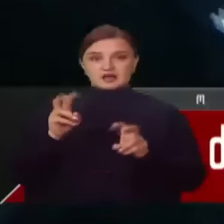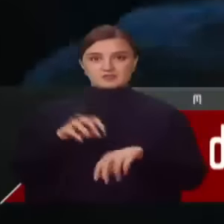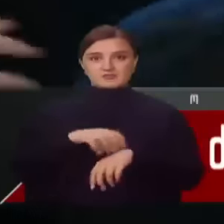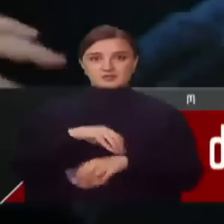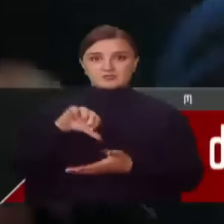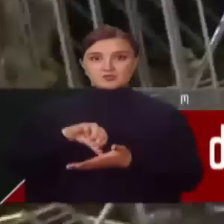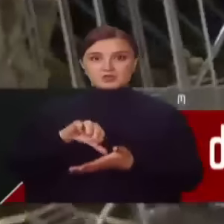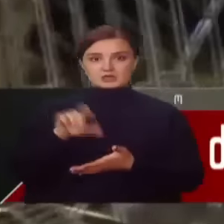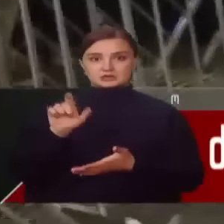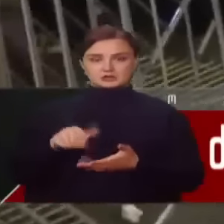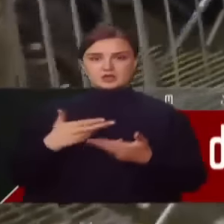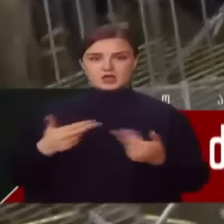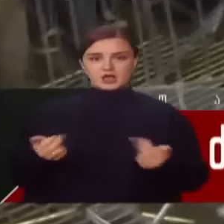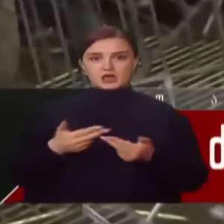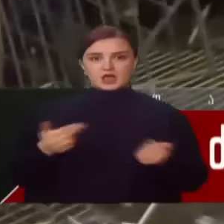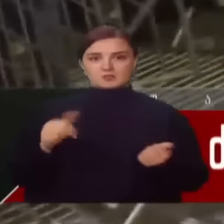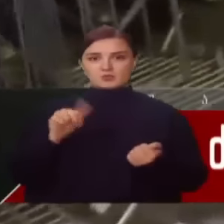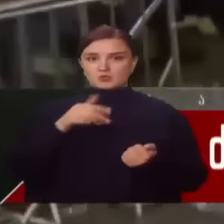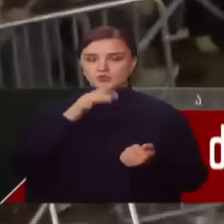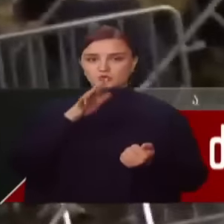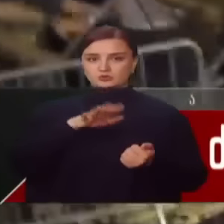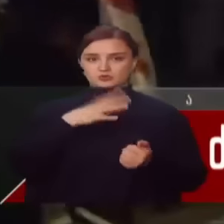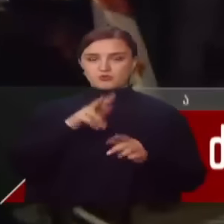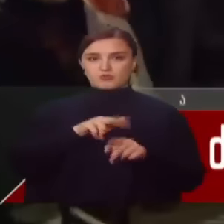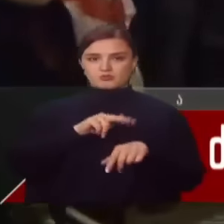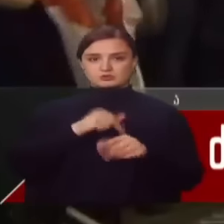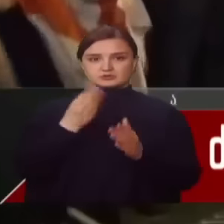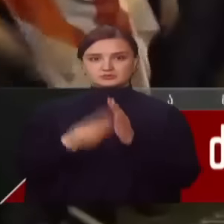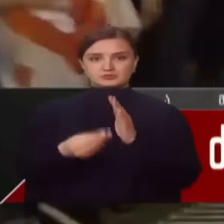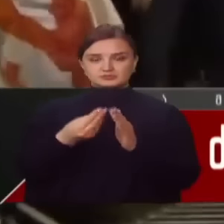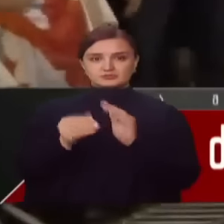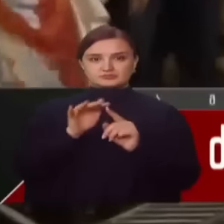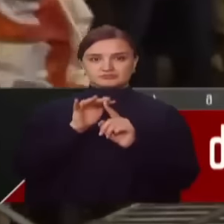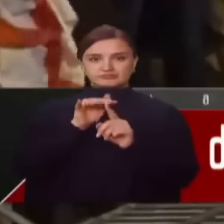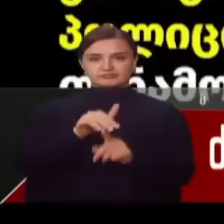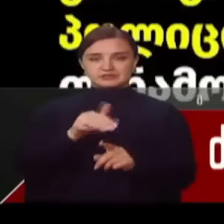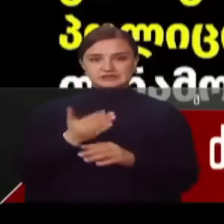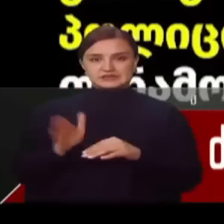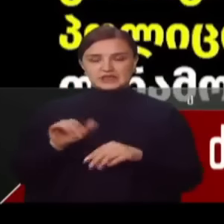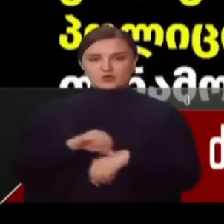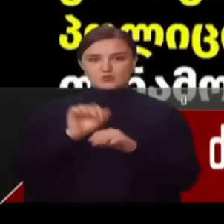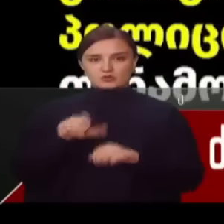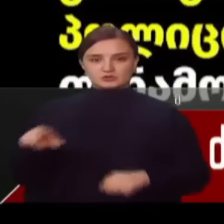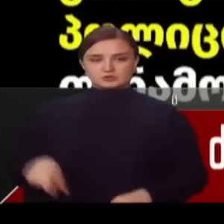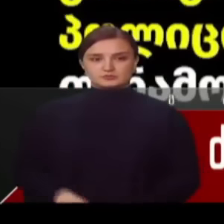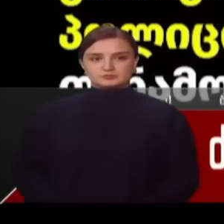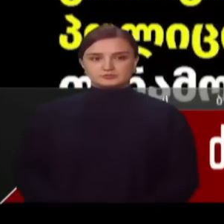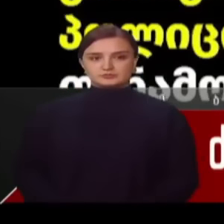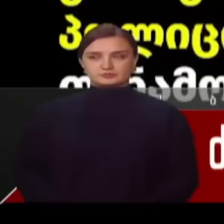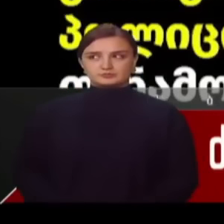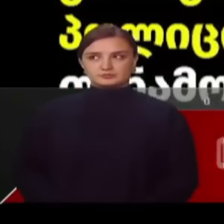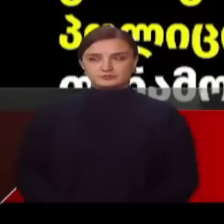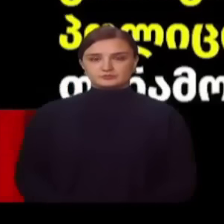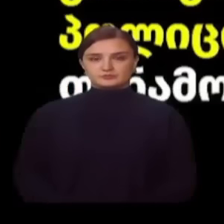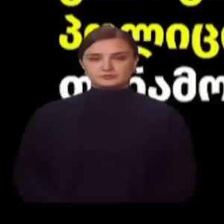იმას, როგორ ესხმოდნენ მიმდინარე პიკეტირებების დროს თავს პოლიციელებს ცალკეული მომიტინგეები, რომლებიც ბიჭო, იქ ცემდნენ პოლიციელებს,